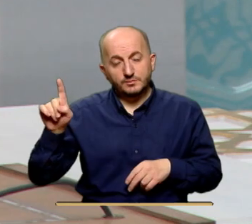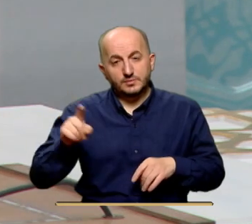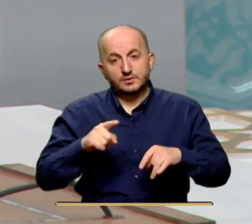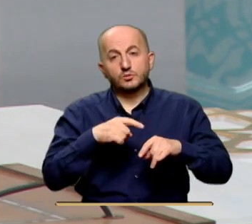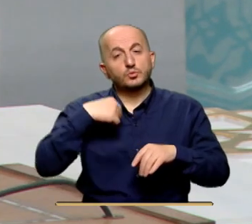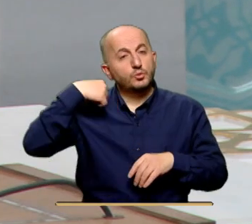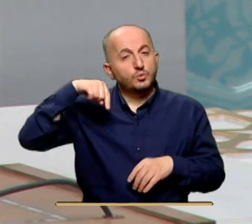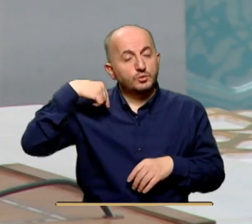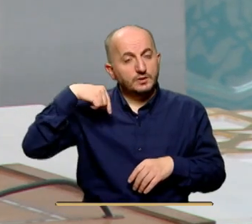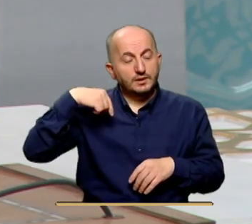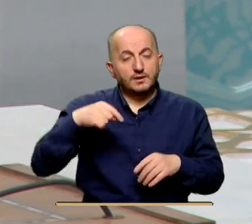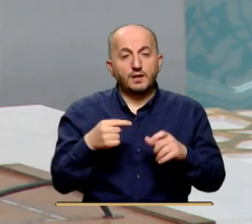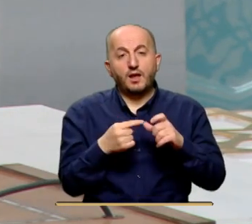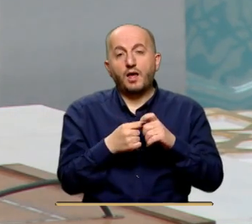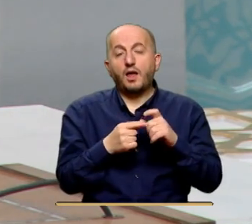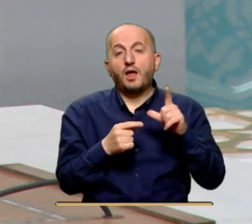Elbap'ta 96,